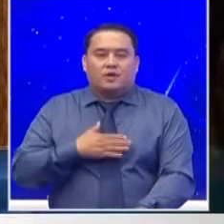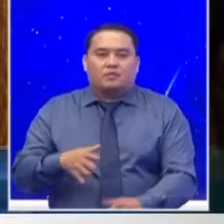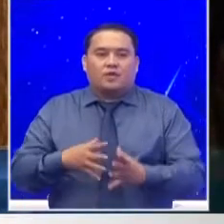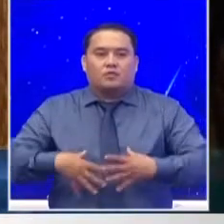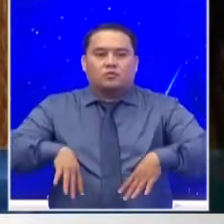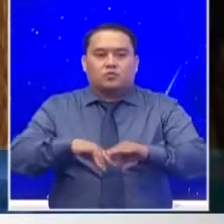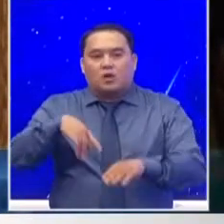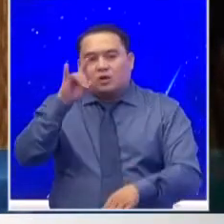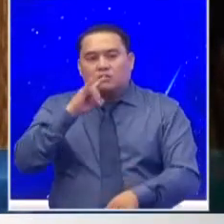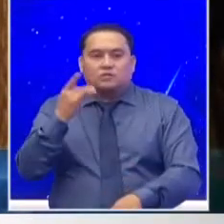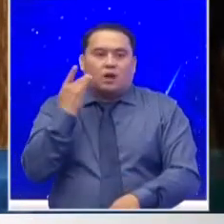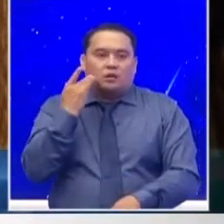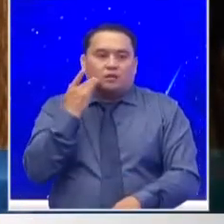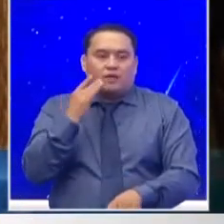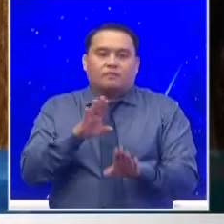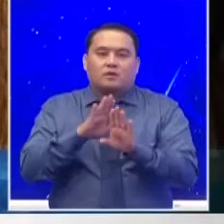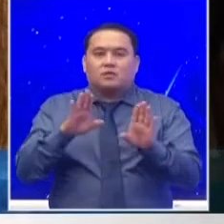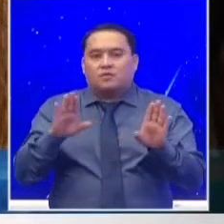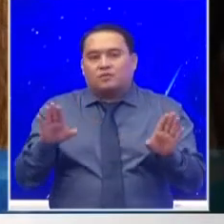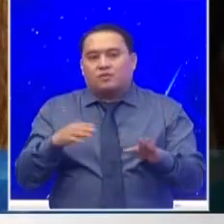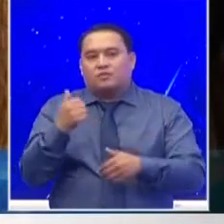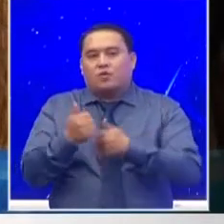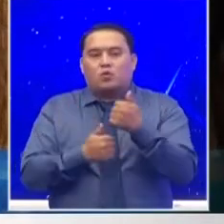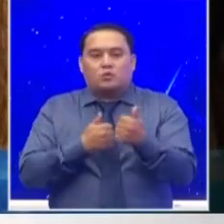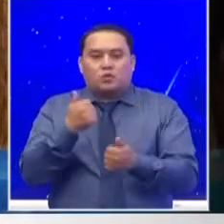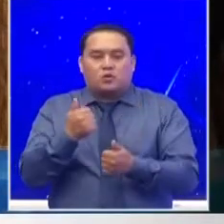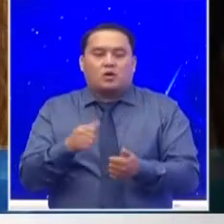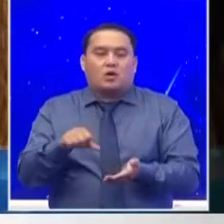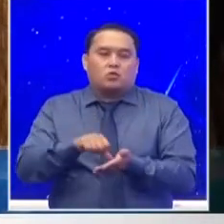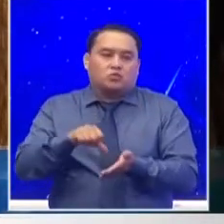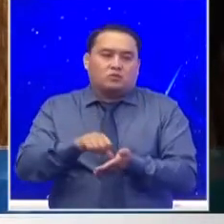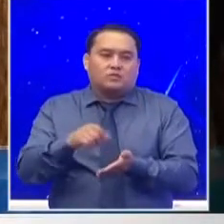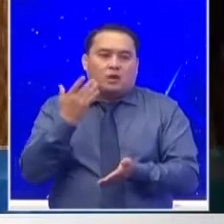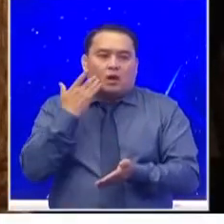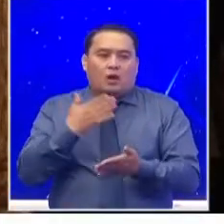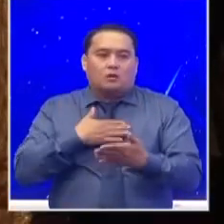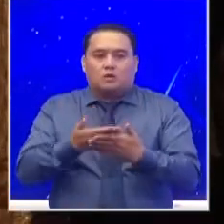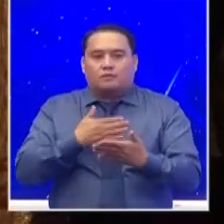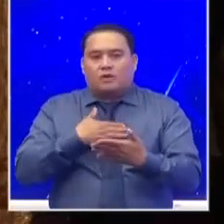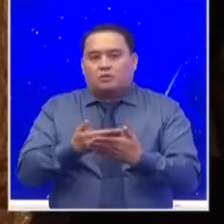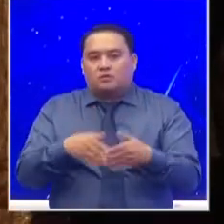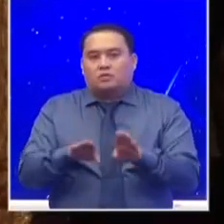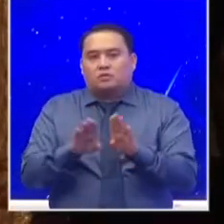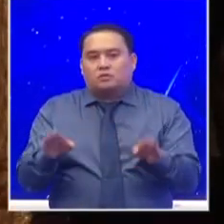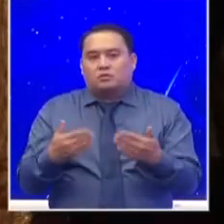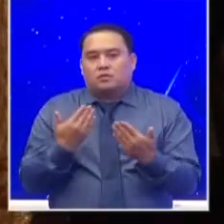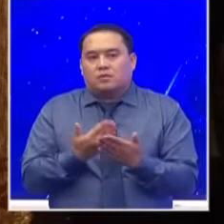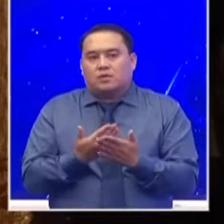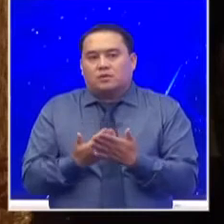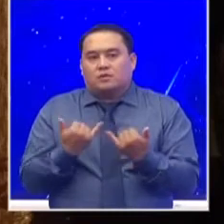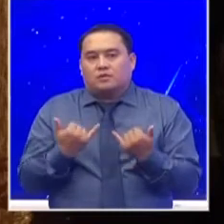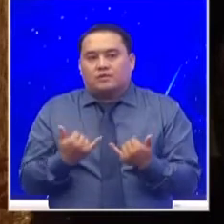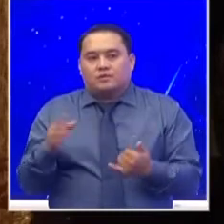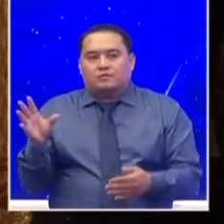всему Казахстану, везде по выставкам, по форумам. Я вот, ну, как все живут, я так и живу, например, да,